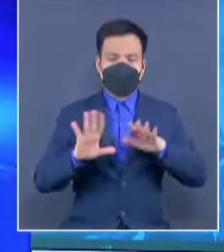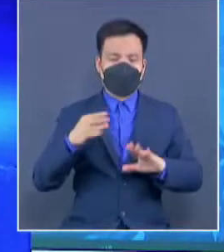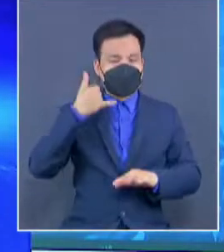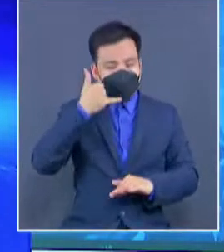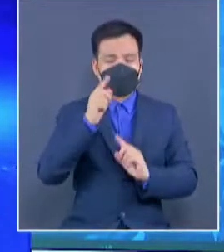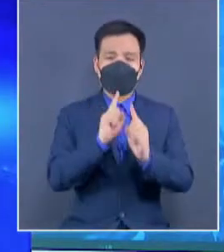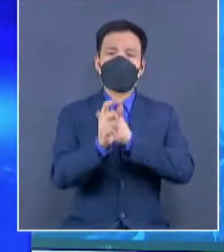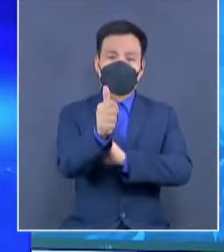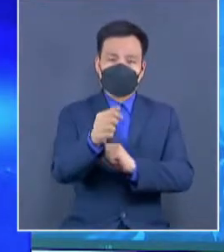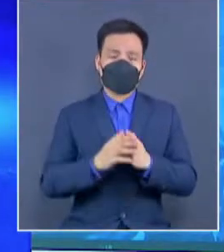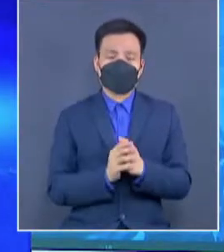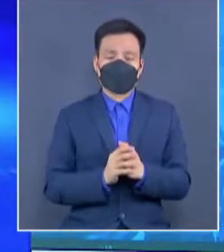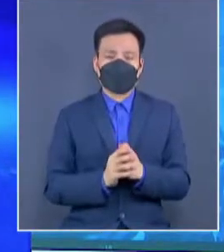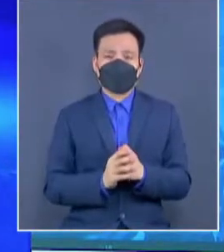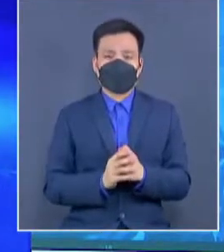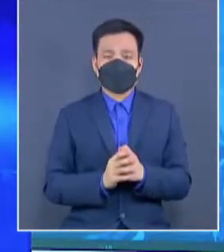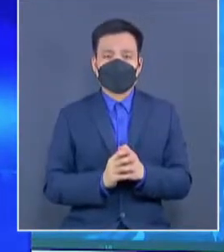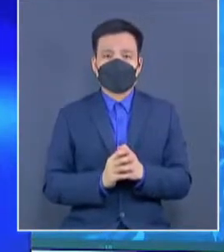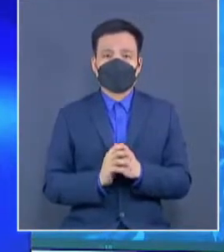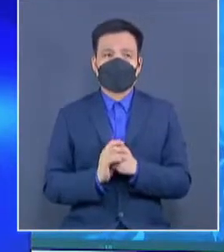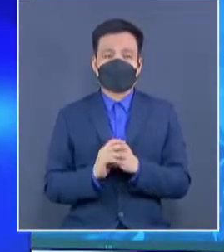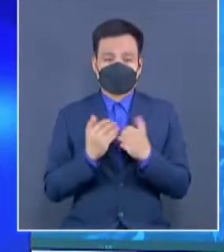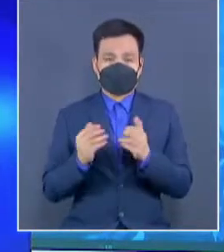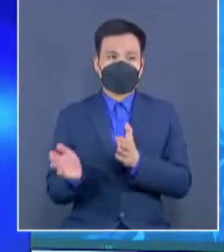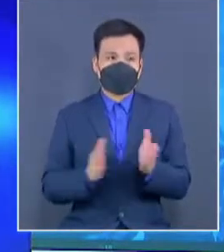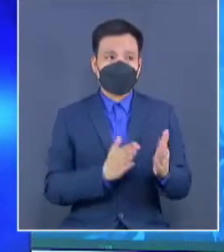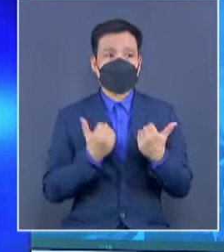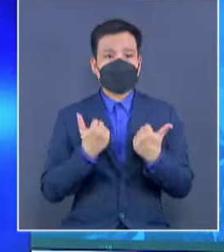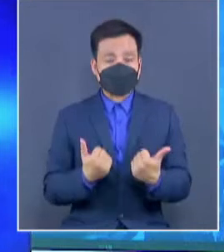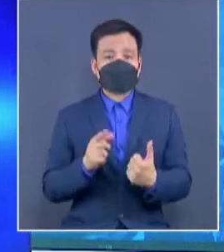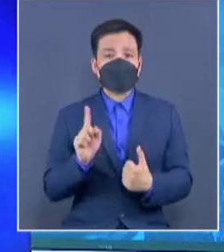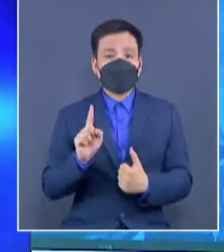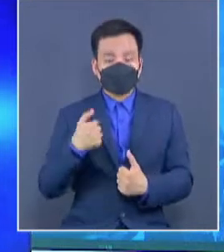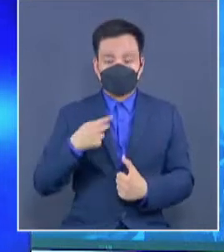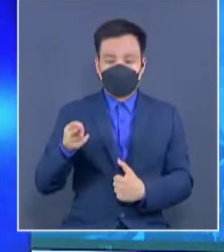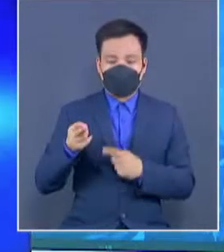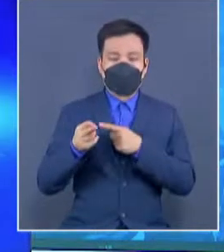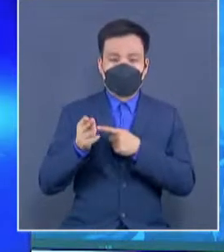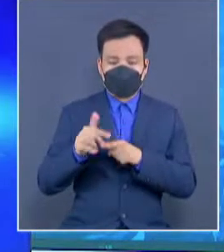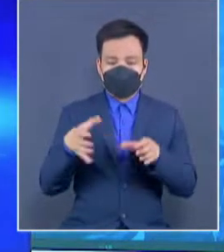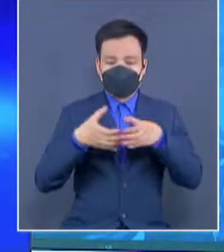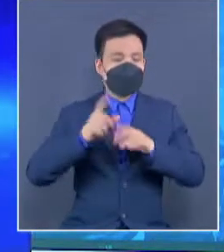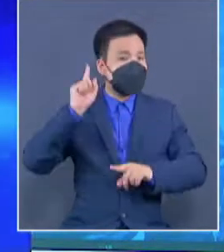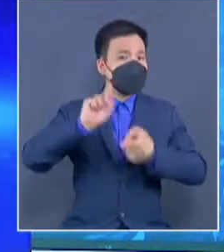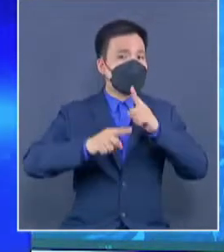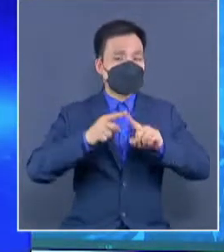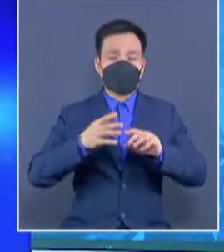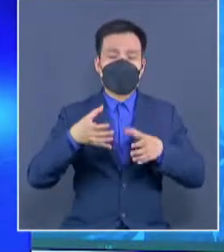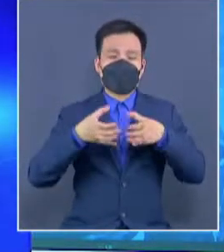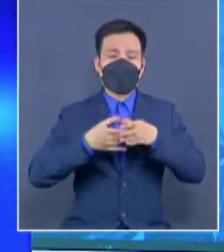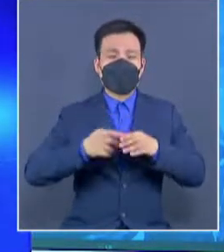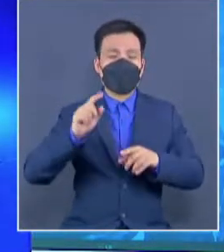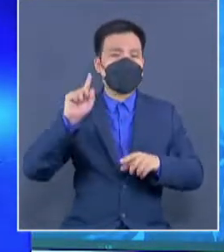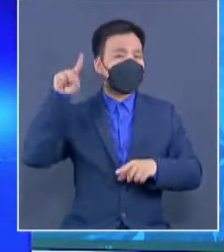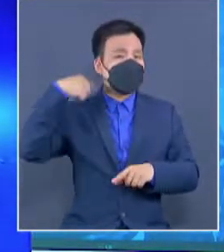ผู้ชมครับไปดูคลิปหนึ่งฮะในโลกออนไลน์เนี่ยแชร์คลิปเหตุการณ์นี้เป็นภาพน่ารัก ค ือกลุ่มสาวๆเนี่ยเขาไปนั่งทานหมูกระ